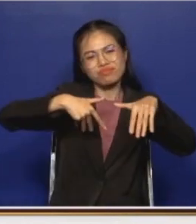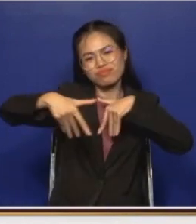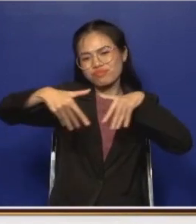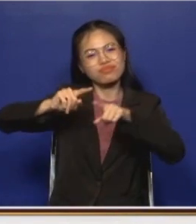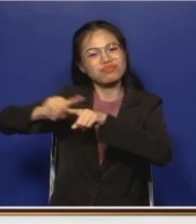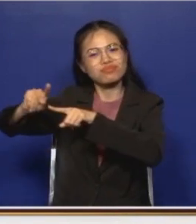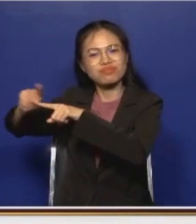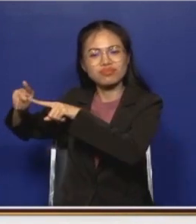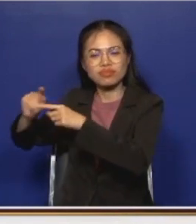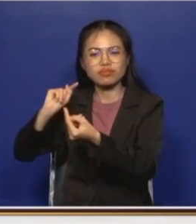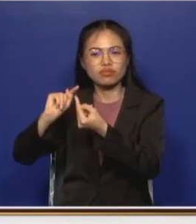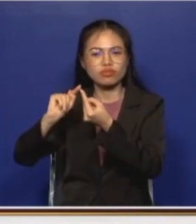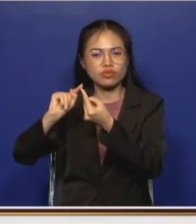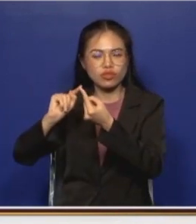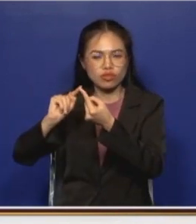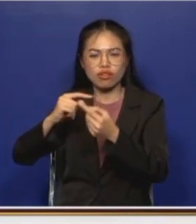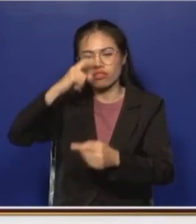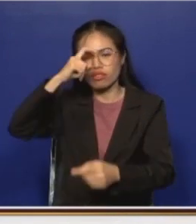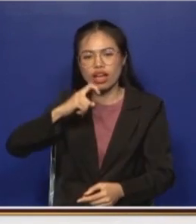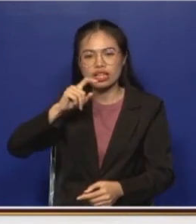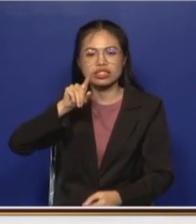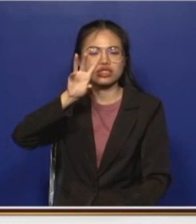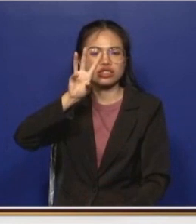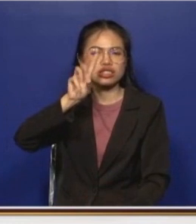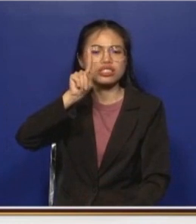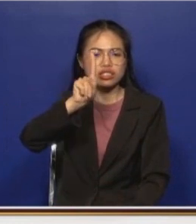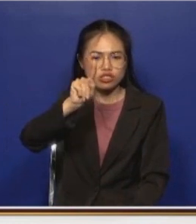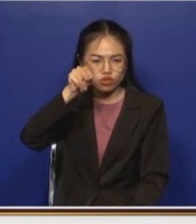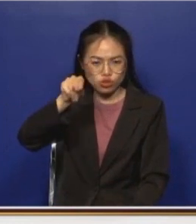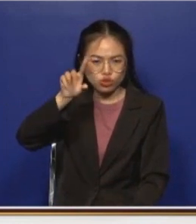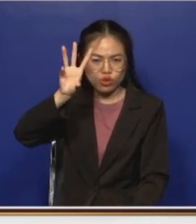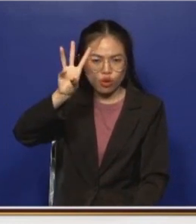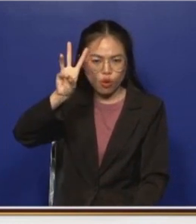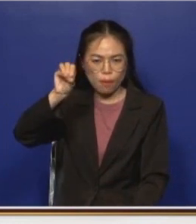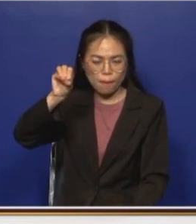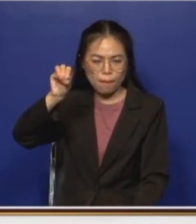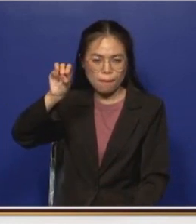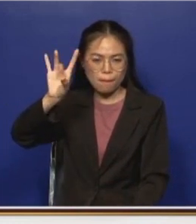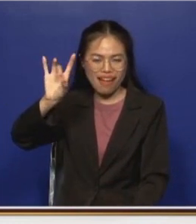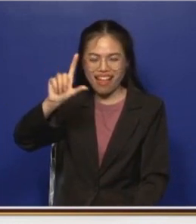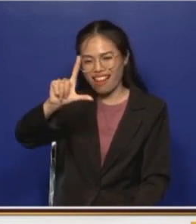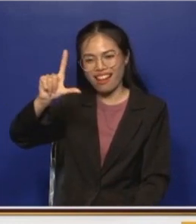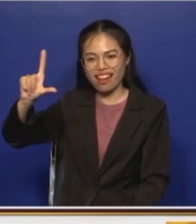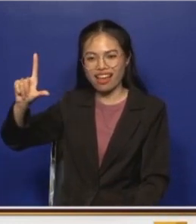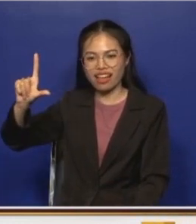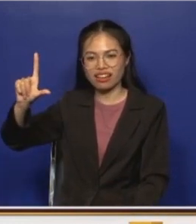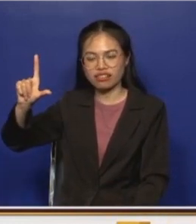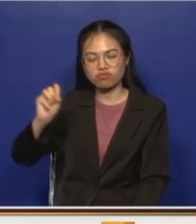อันนี้คือตัวเลขท่องเที่ยวอย่างเดียวนะแล้วตัวเลขอย่างอื่นล่ะ